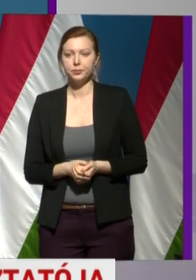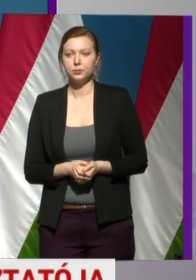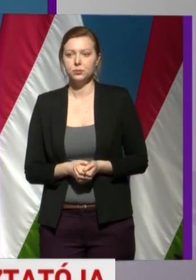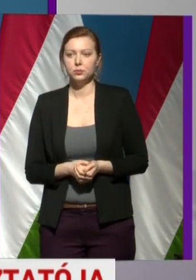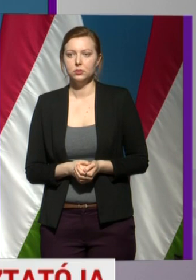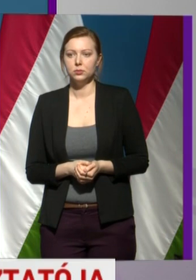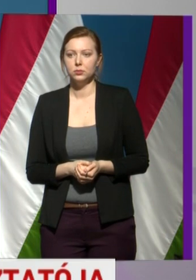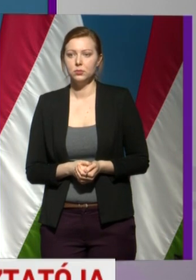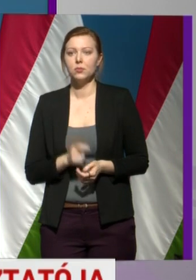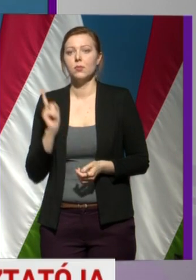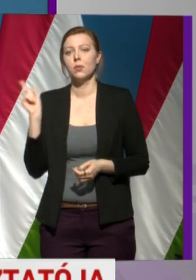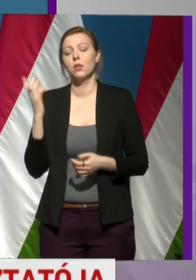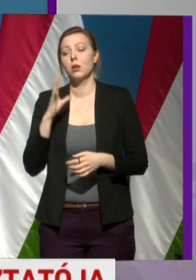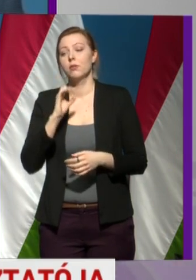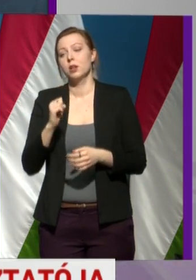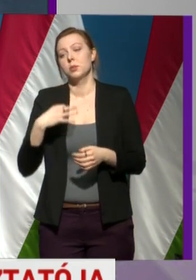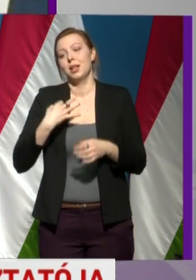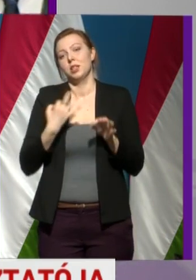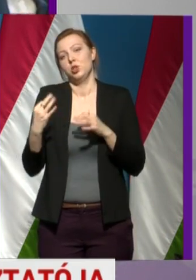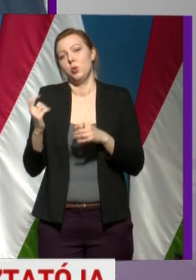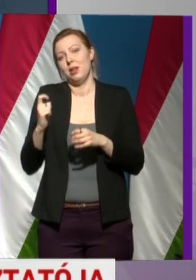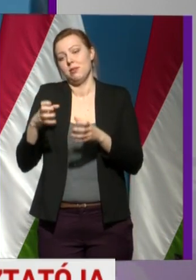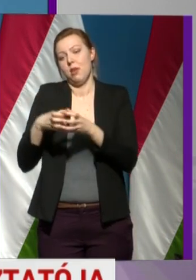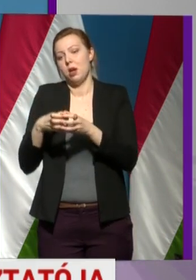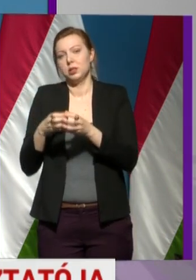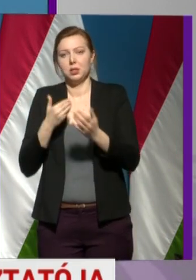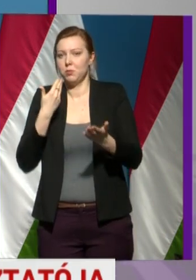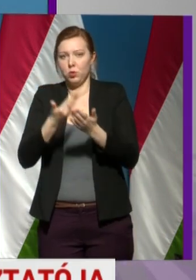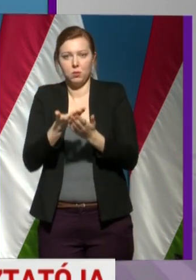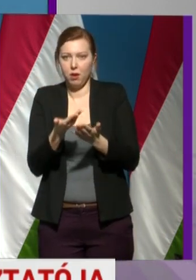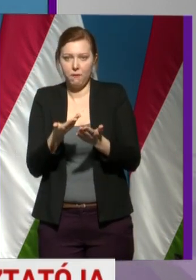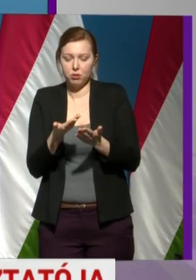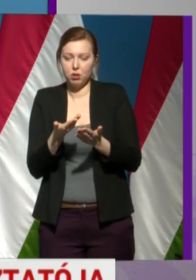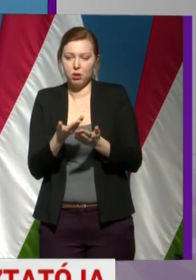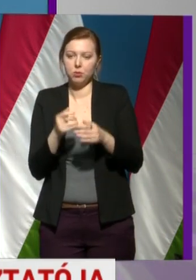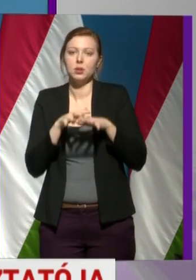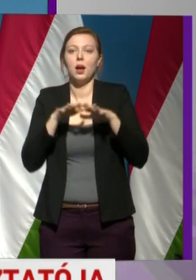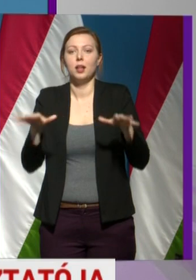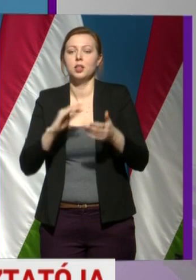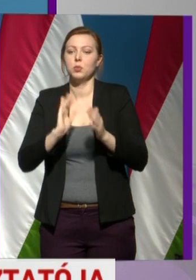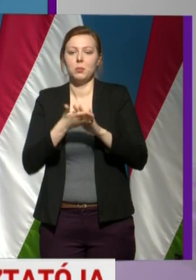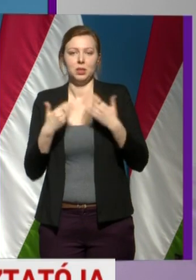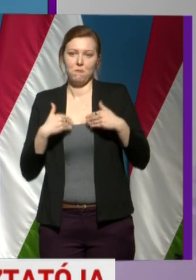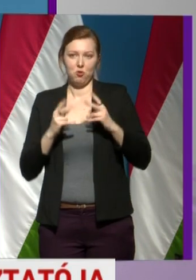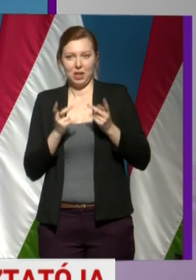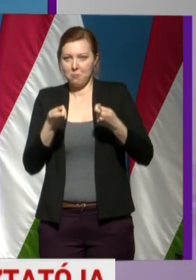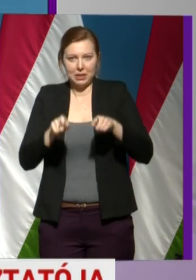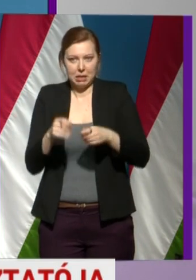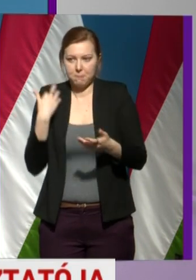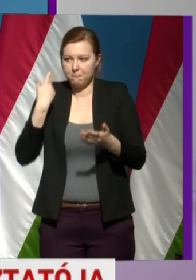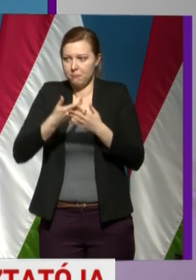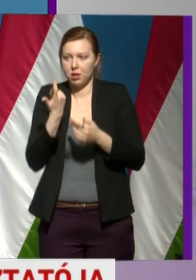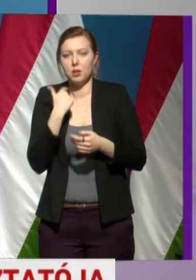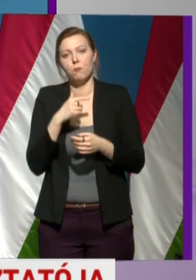Az én válaszom pedig az, hogy az egészségügyi tárca eddig nem nyújtott be javaslatot arra vonatkozó, hogy általánosságban minden fürdőt be kelljen zárni. Ezek